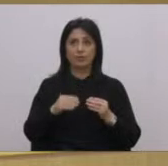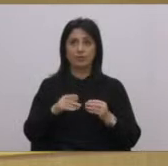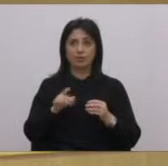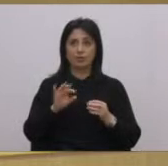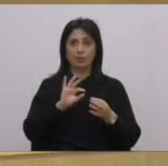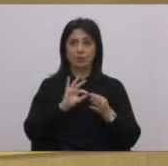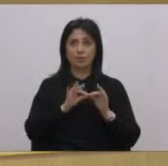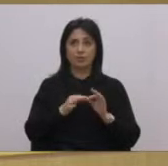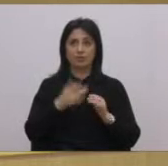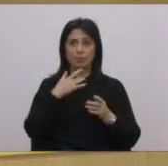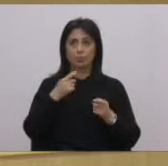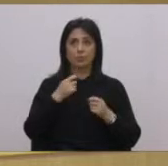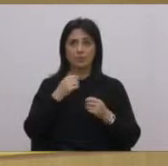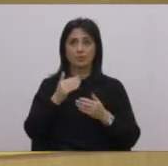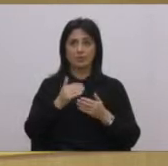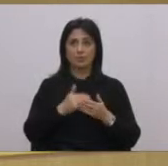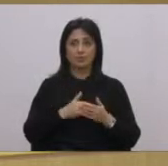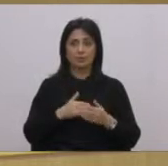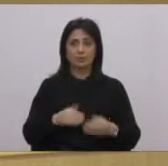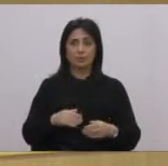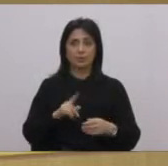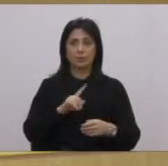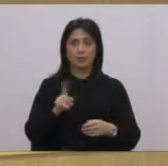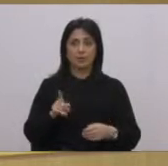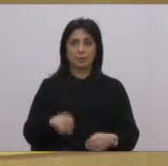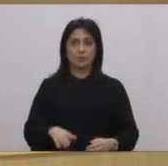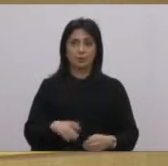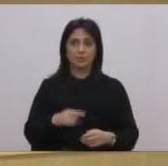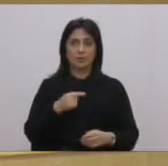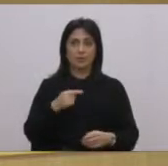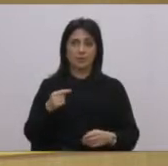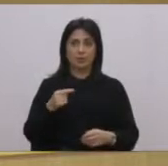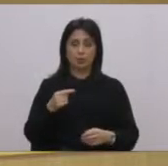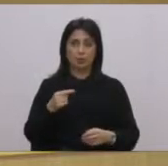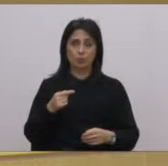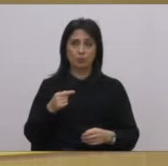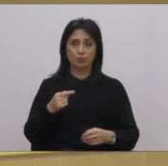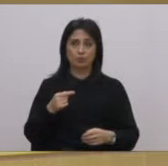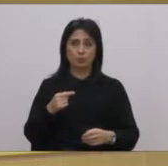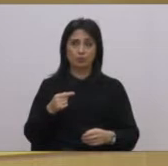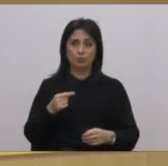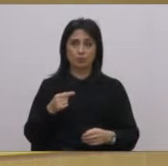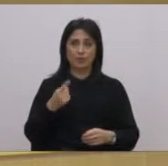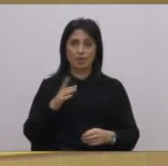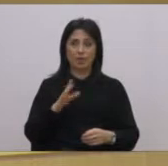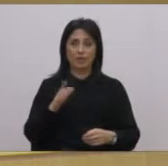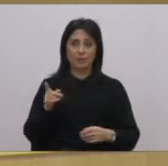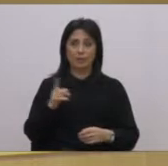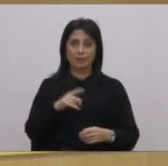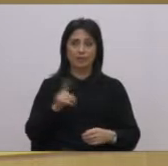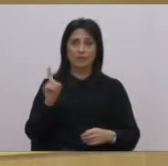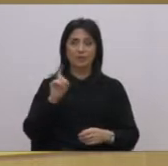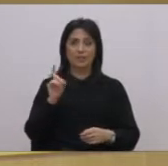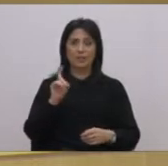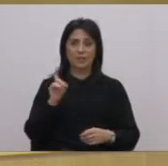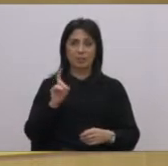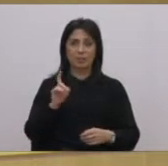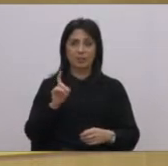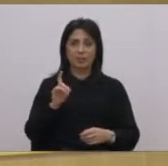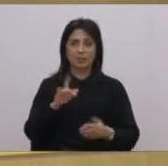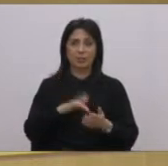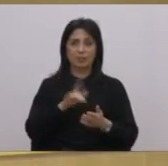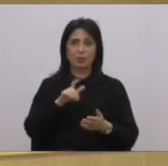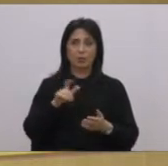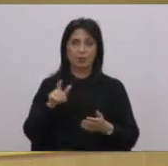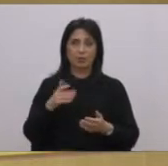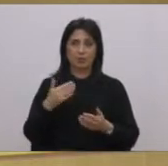კონკრეტულ მუნიციპალიტეტებს, მაგრამ ნუში გამოურჩება ბუნებრივი არაერთი მათგანი. ზესტაფონის